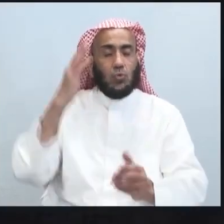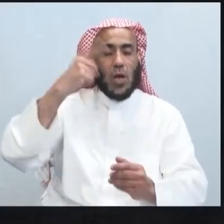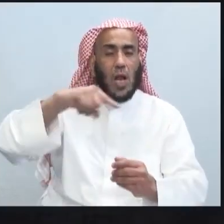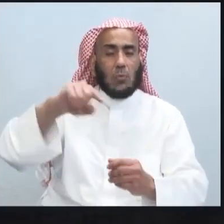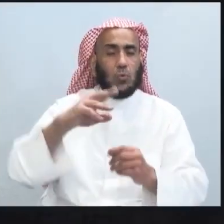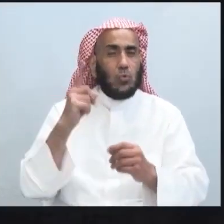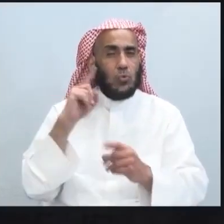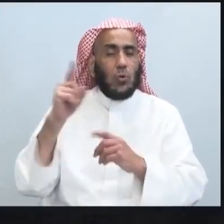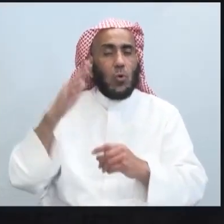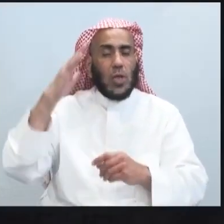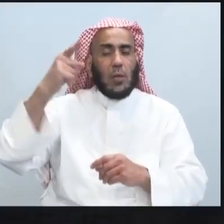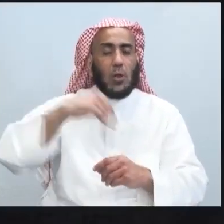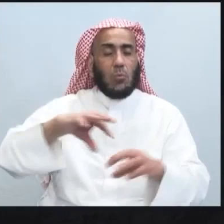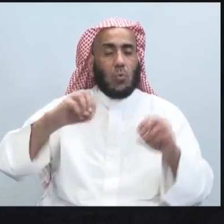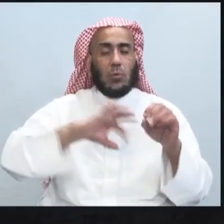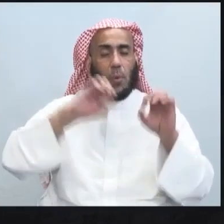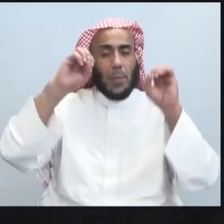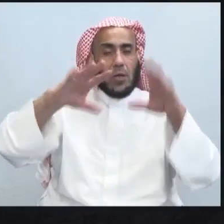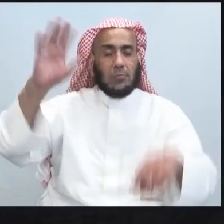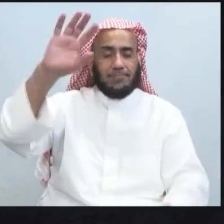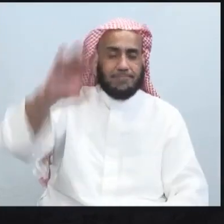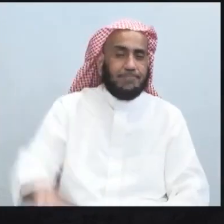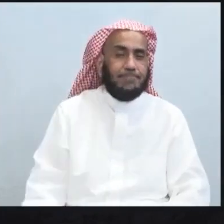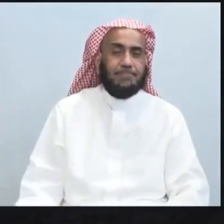لحسن استماعكم والسلام عليكم ورحمه الله وبركاته